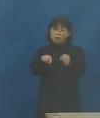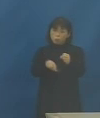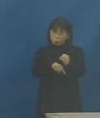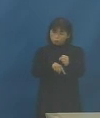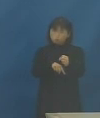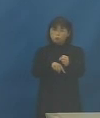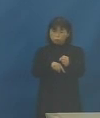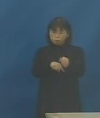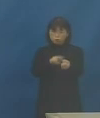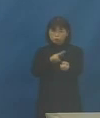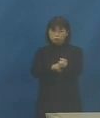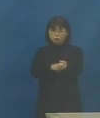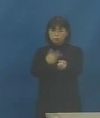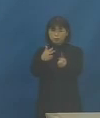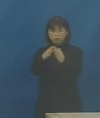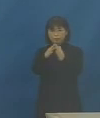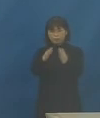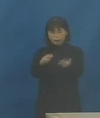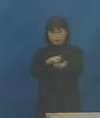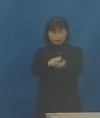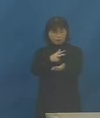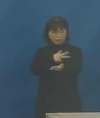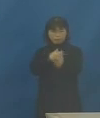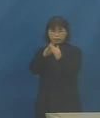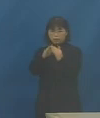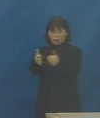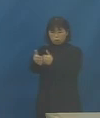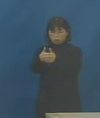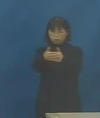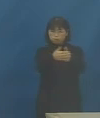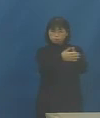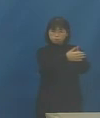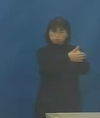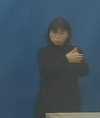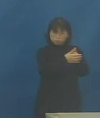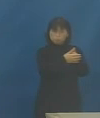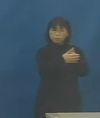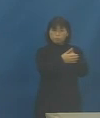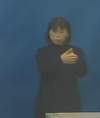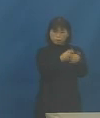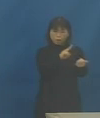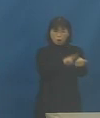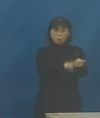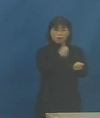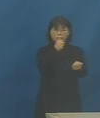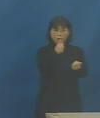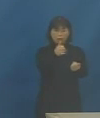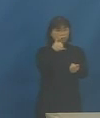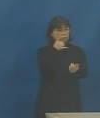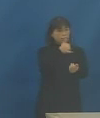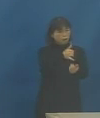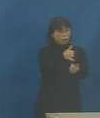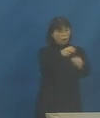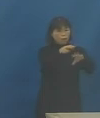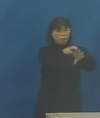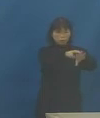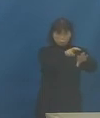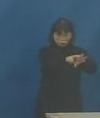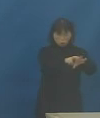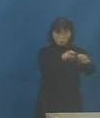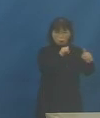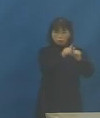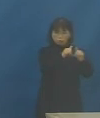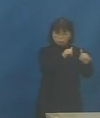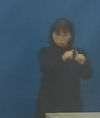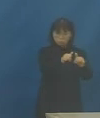か薬剤師会さんのご協力も得ながらeiji お医者さんによる電話診療や対面診療また小児科の